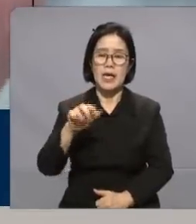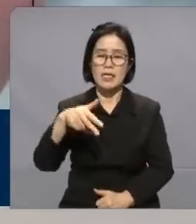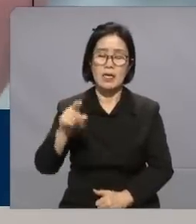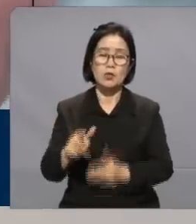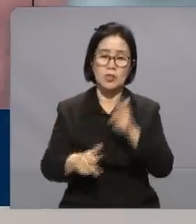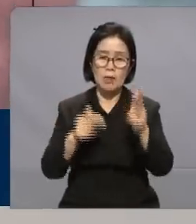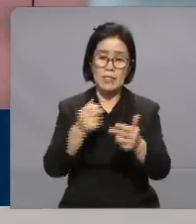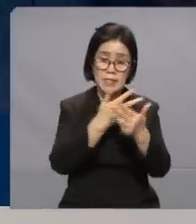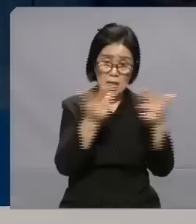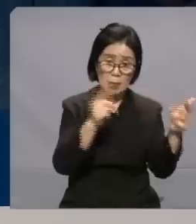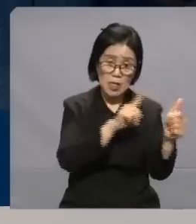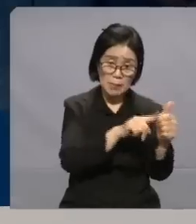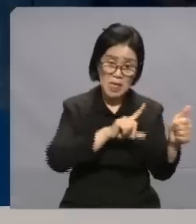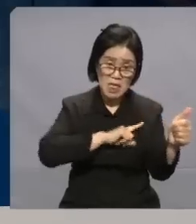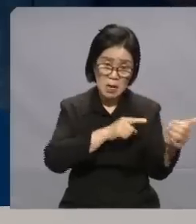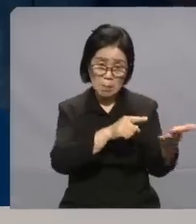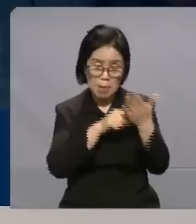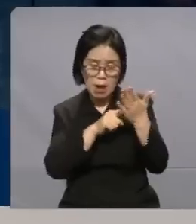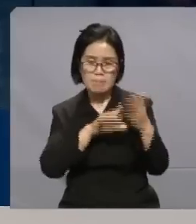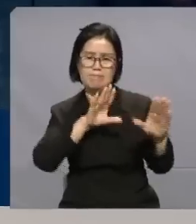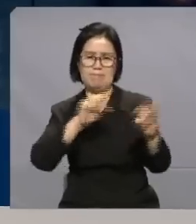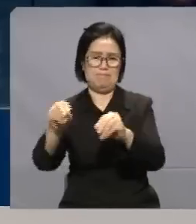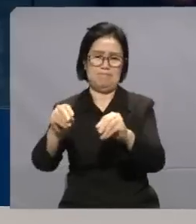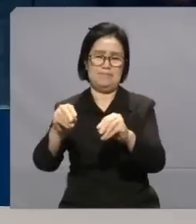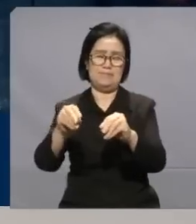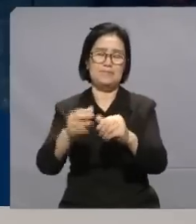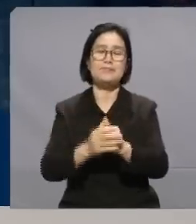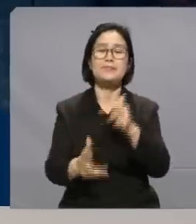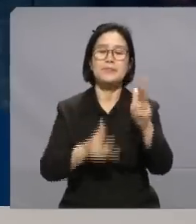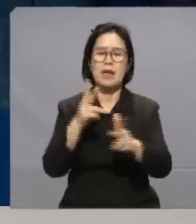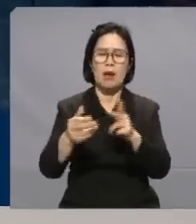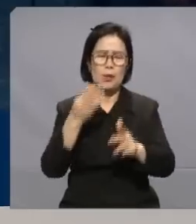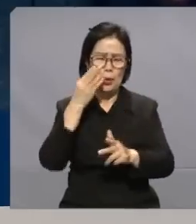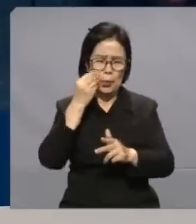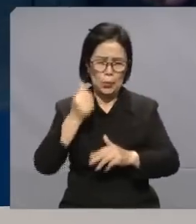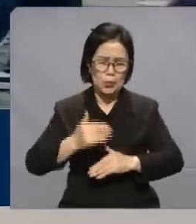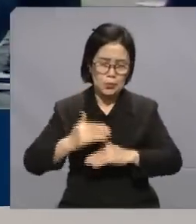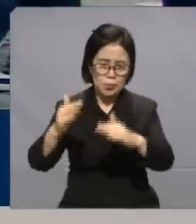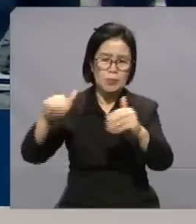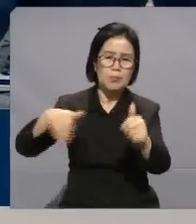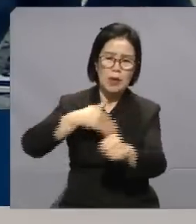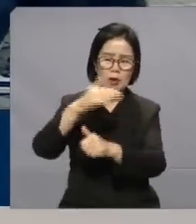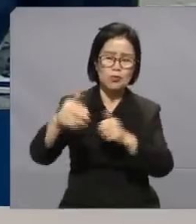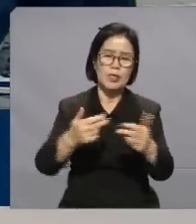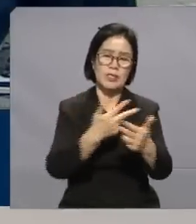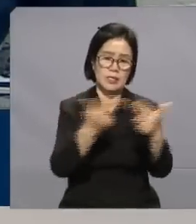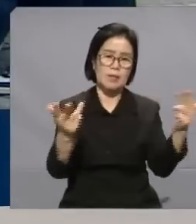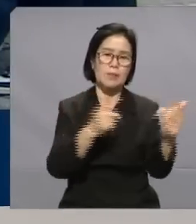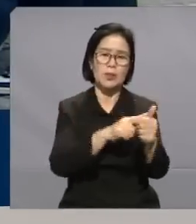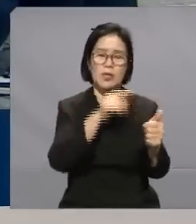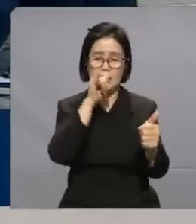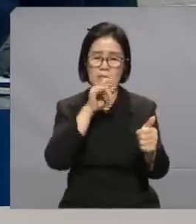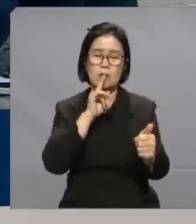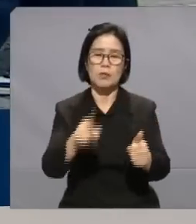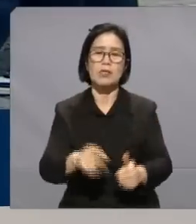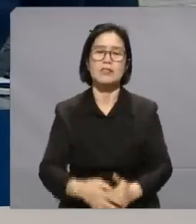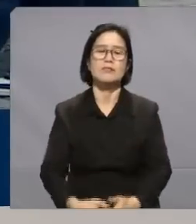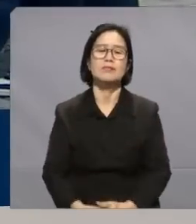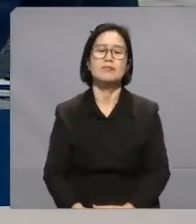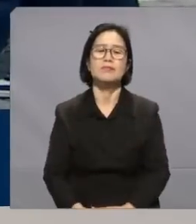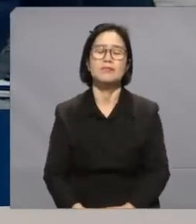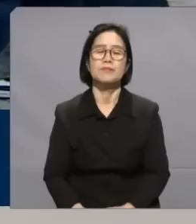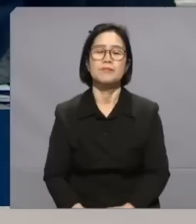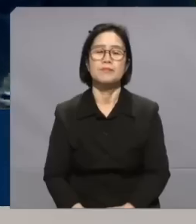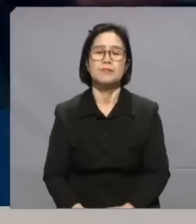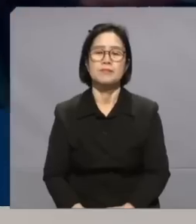사업에서 이재명 대표 이름을 꺼내는 게 금기였고 사업이 일사천리로 진행된 배후에도 이 대표가 있다고 주장했습니다. 김하혜